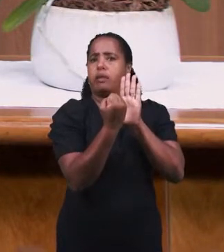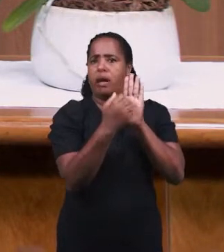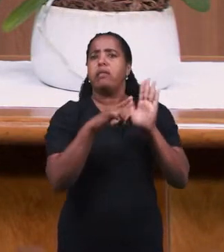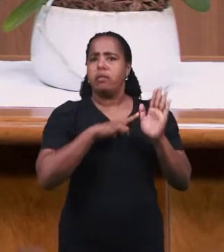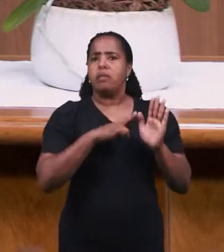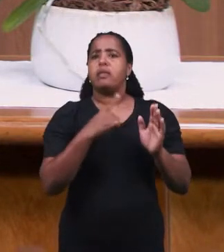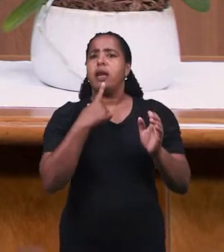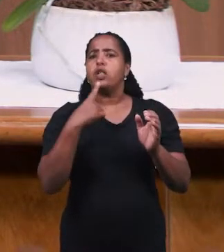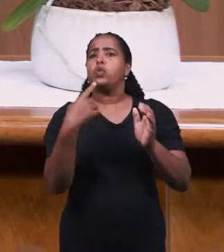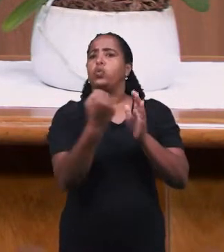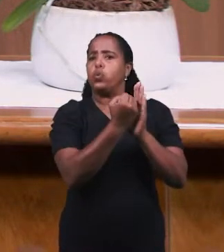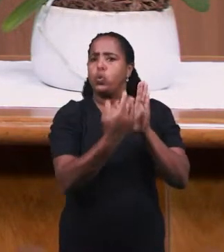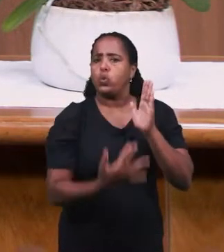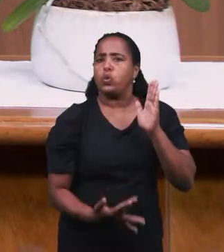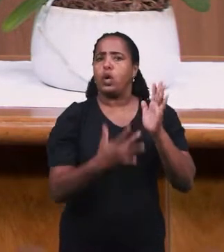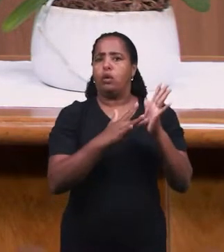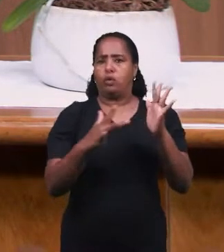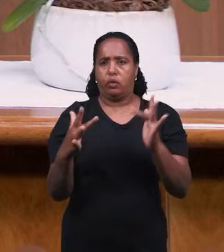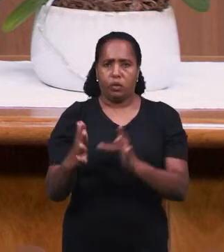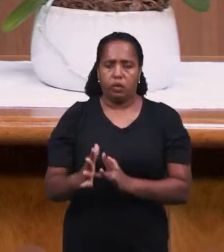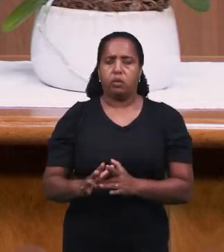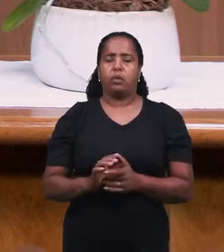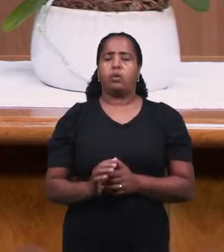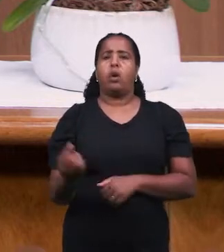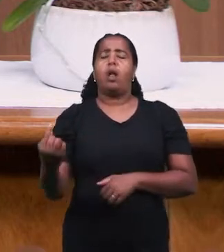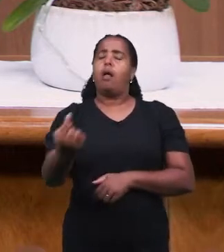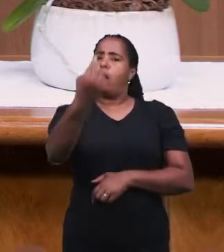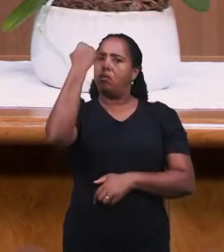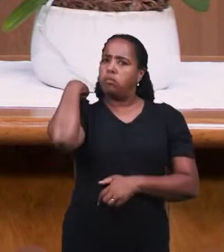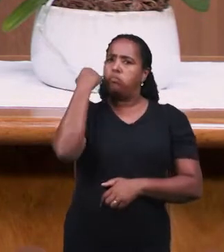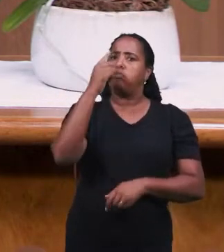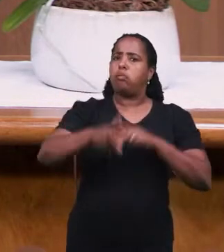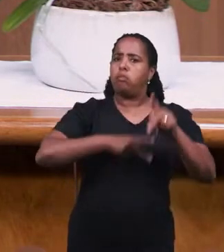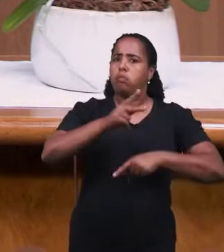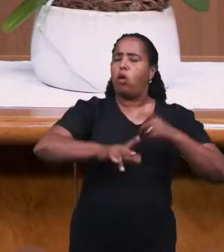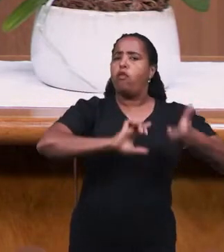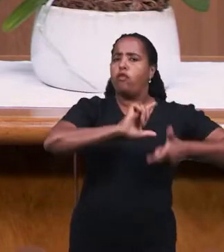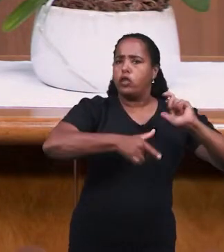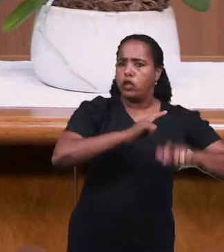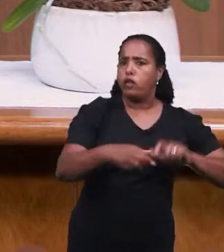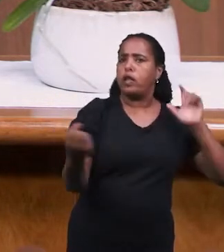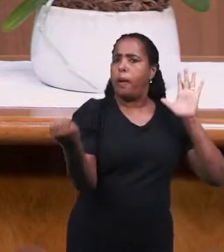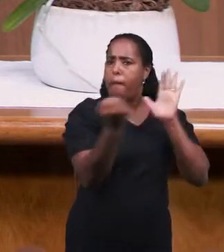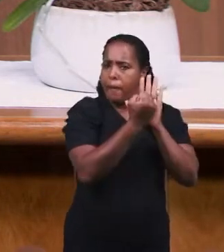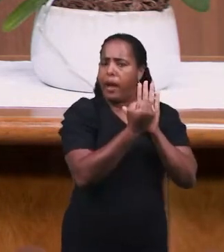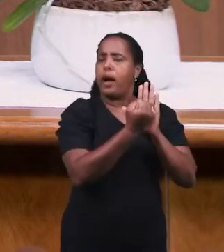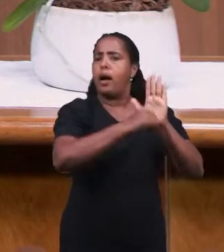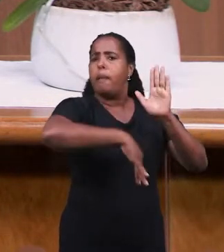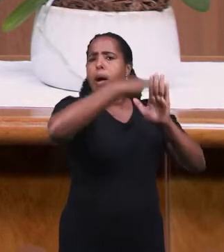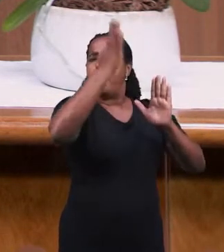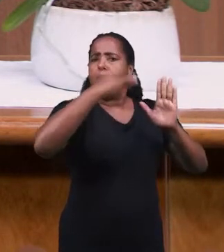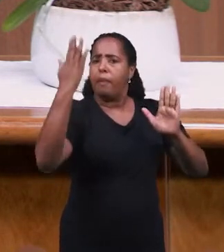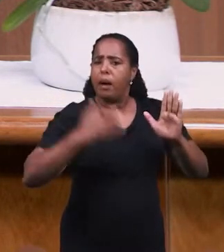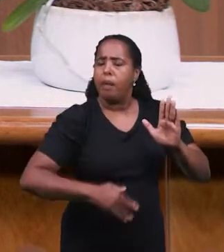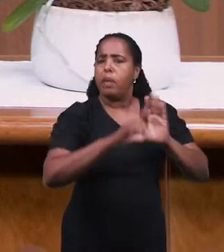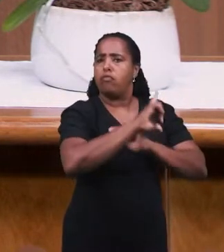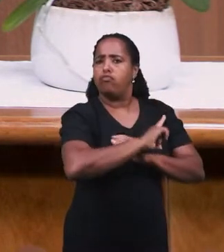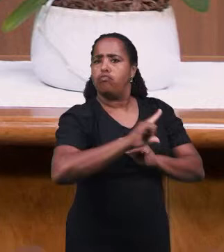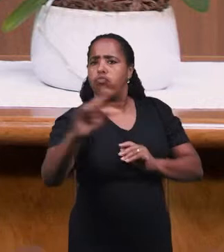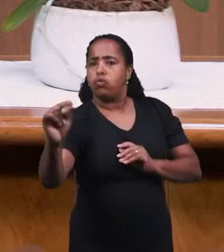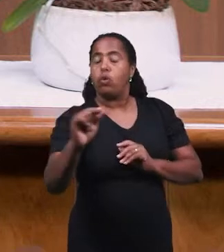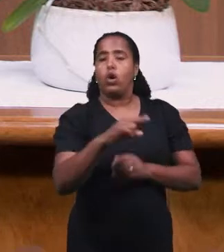sang dans tout cela. Et c'est très important pour nous aujourd'hui. Israël avait la marque du